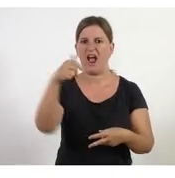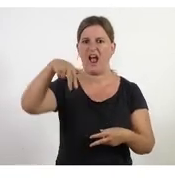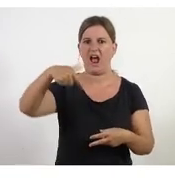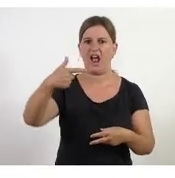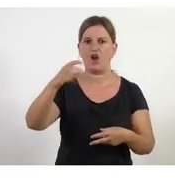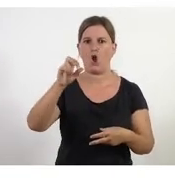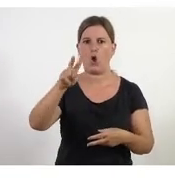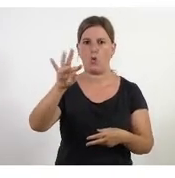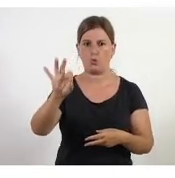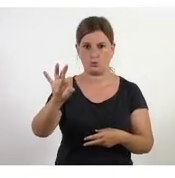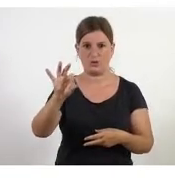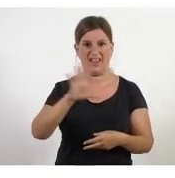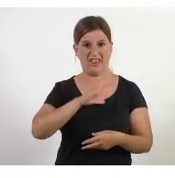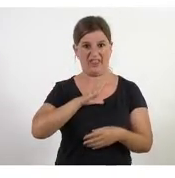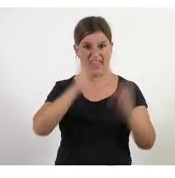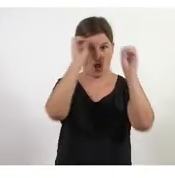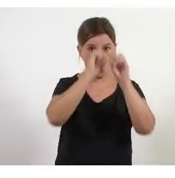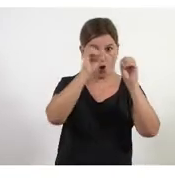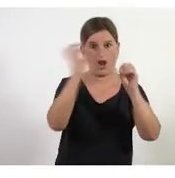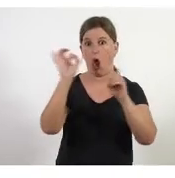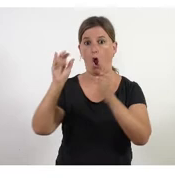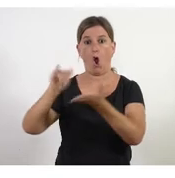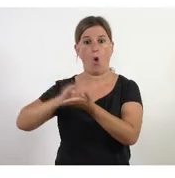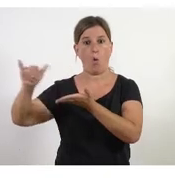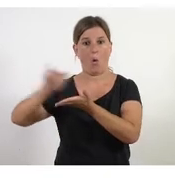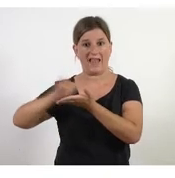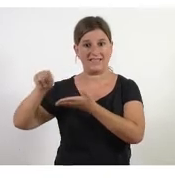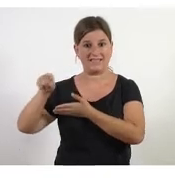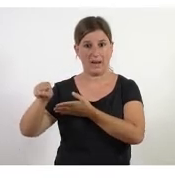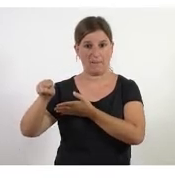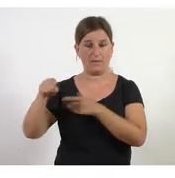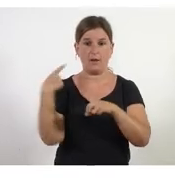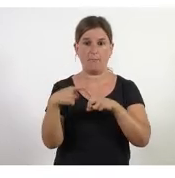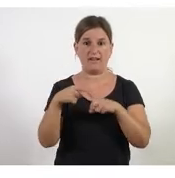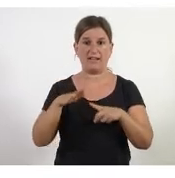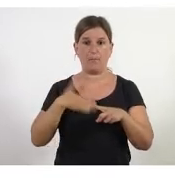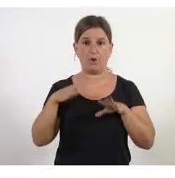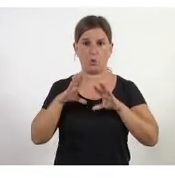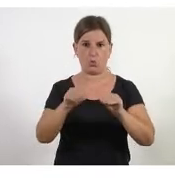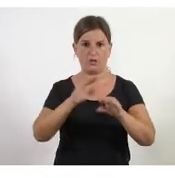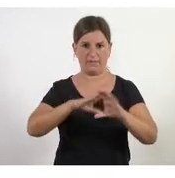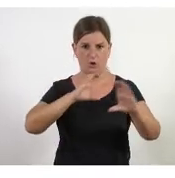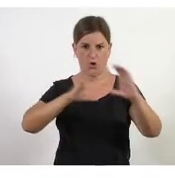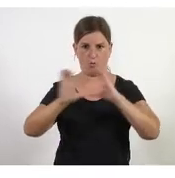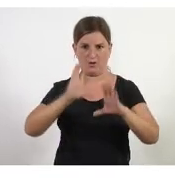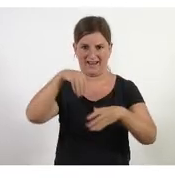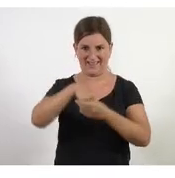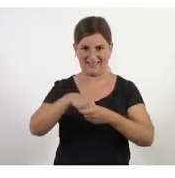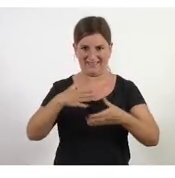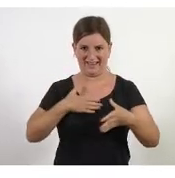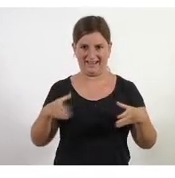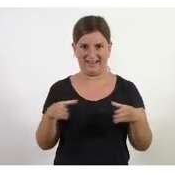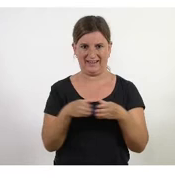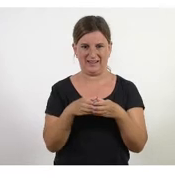Google o el mateix WhatsApp, d'acord? Perquè les podríem fer servir per comunicació interna, però